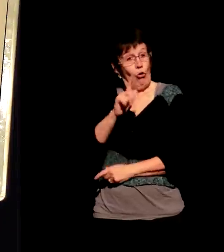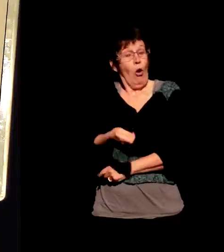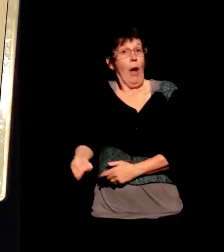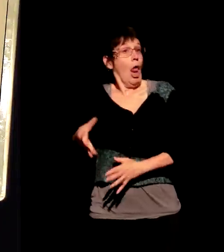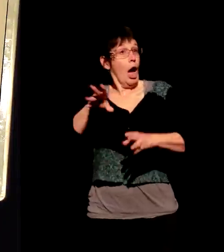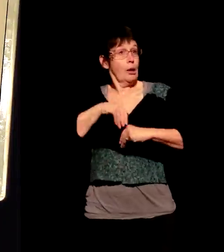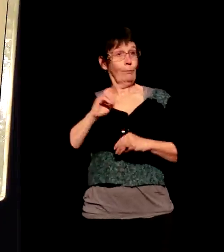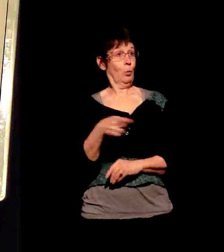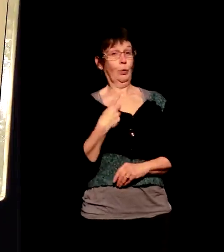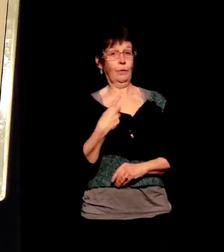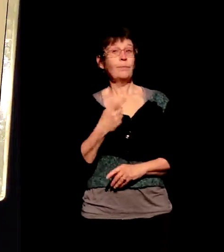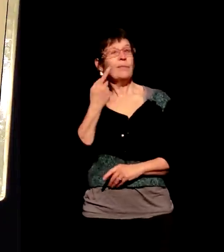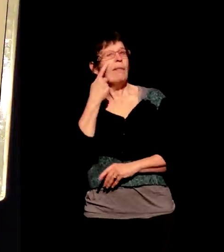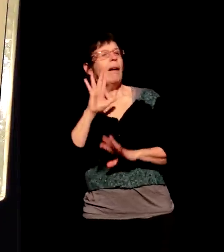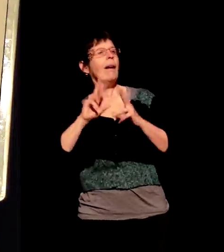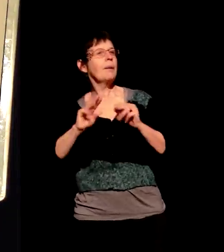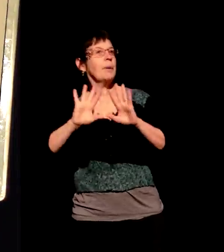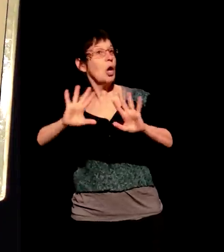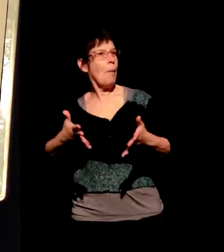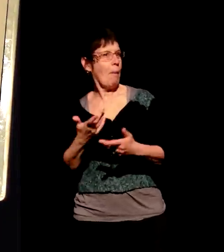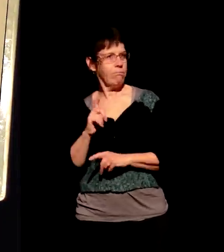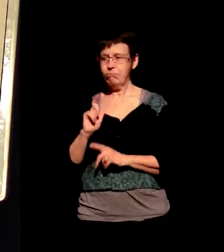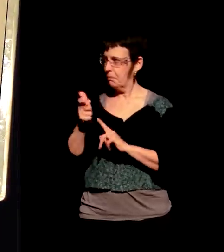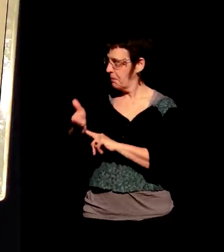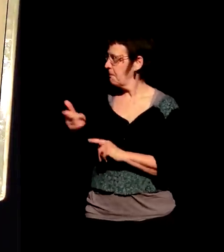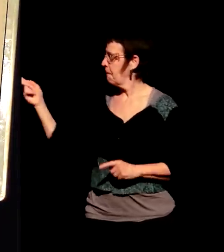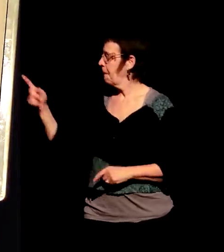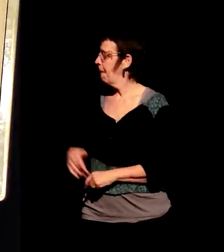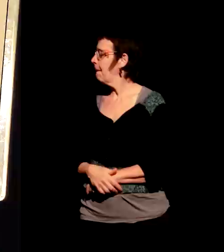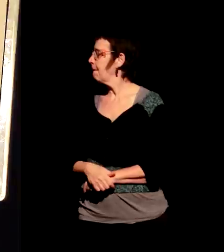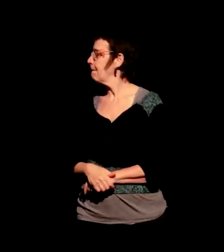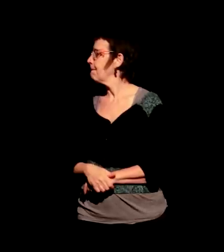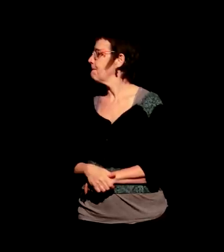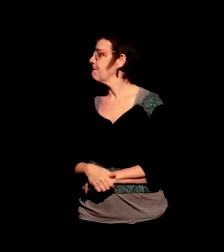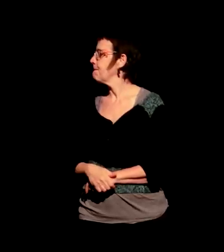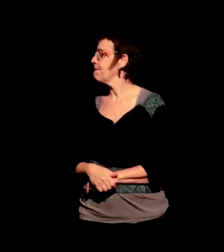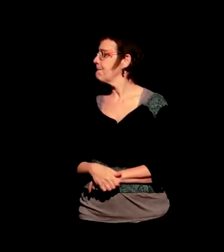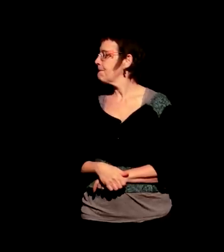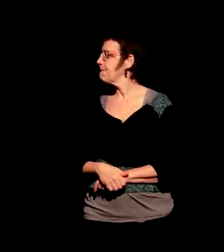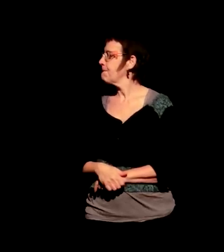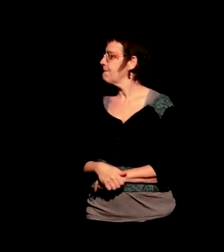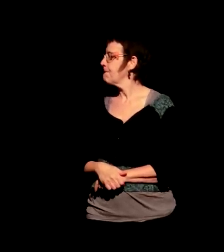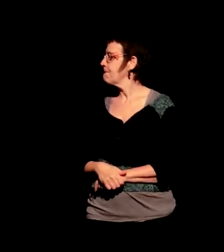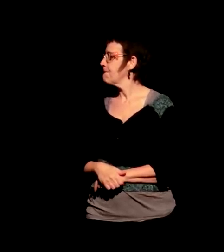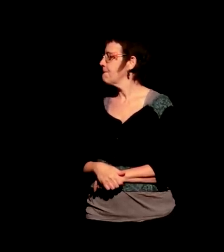mécanique raciste dans la justification de ces discriminations. Alors, la première étape de la mécanique raciste,